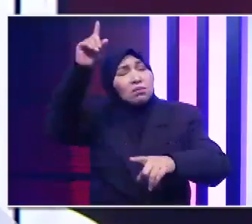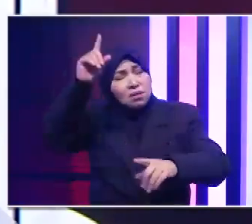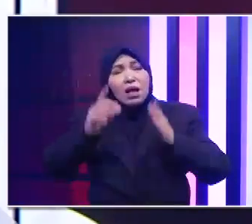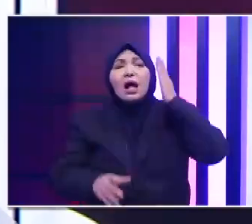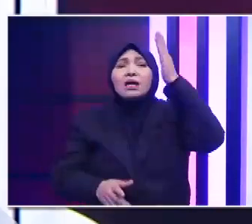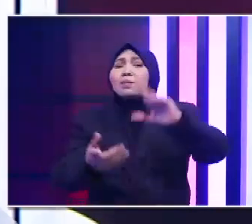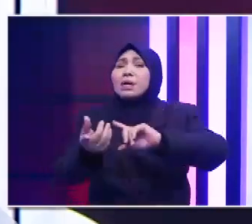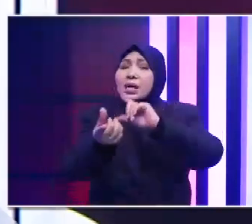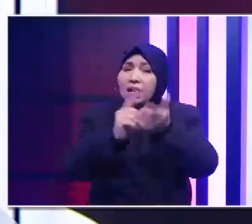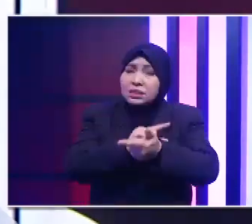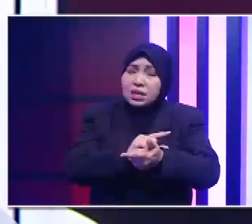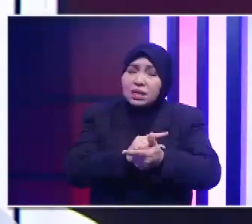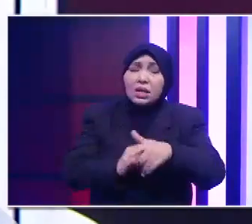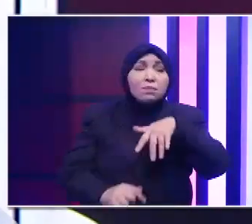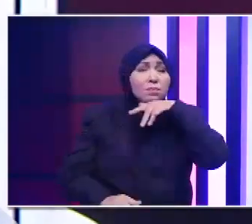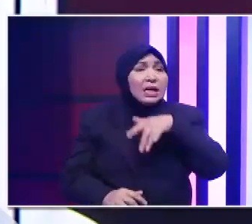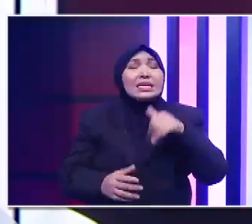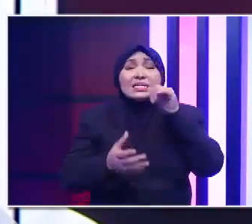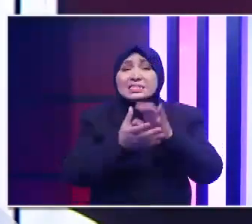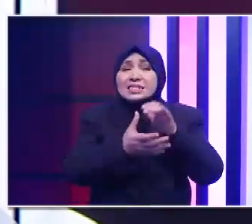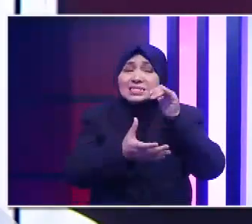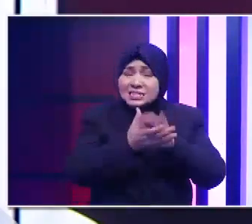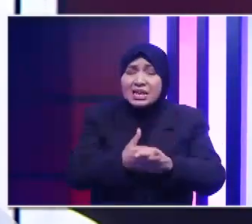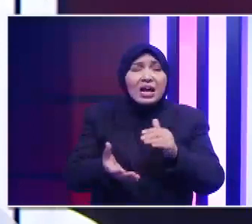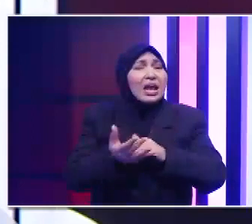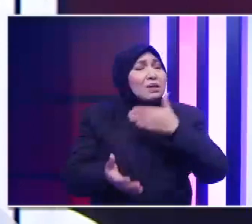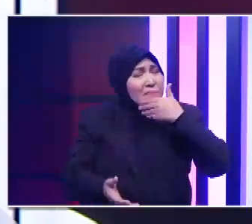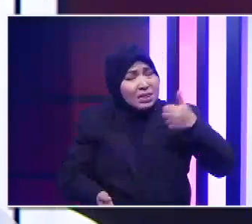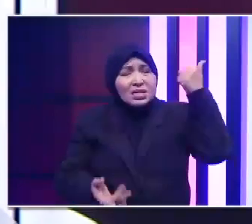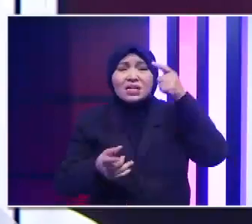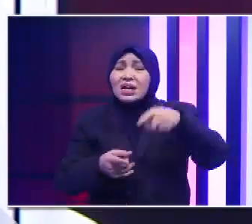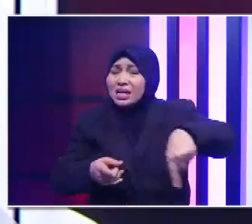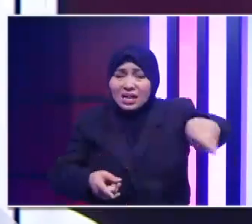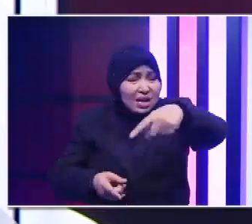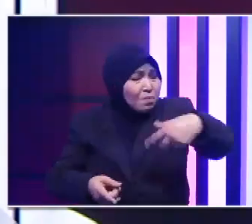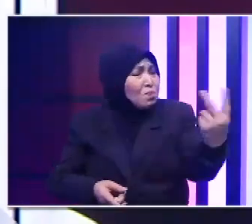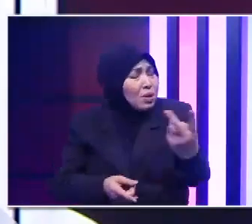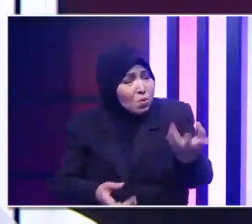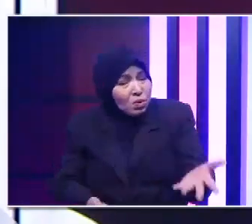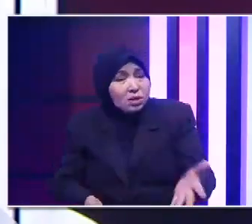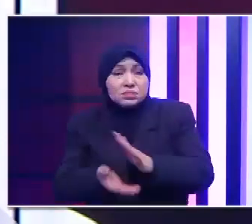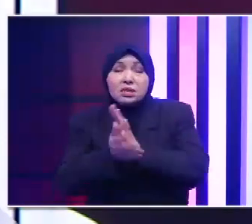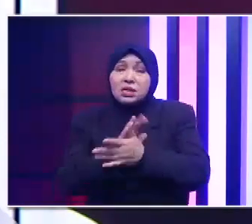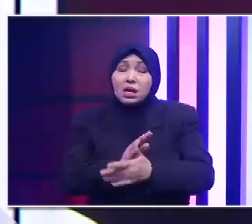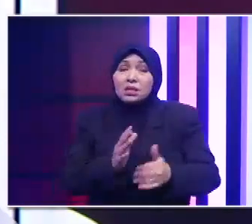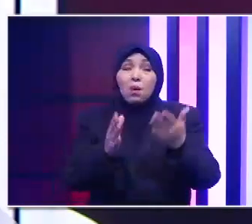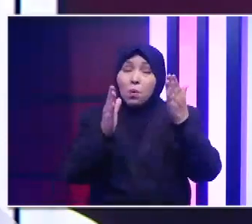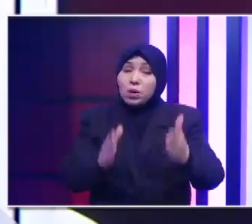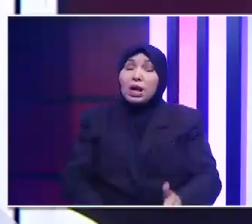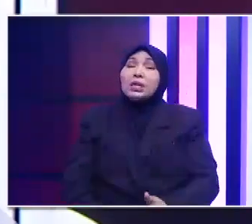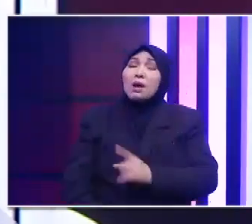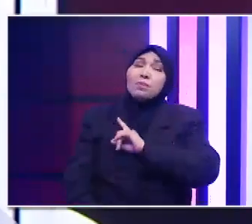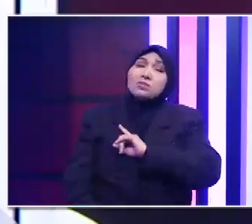menggantikan bagi Nabi SAW wassalam istri-istri yang lebih baik daripada kamu Hai ah yaitu di kalian ora-ora ya